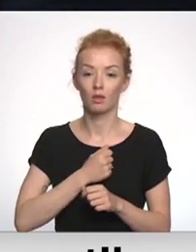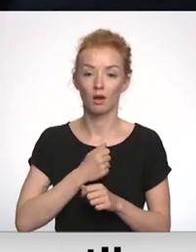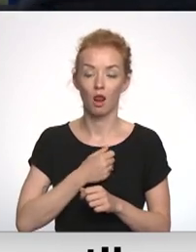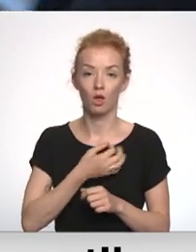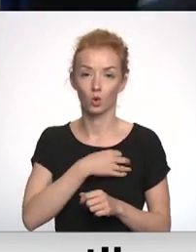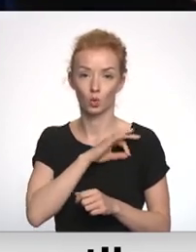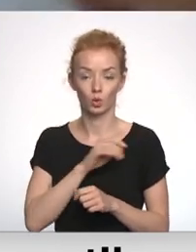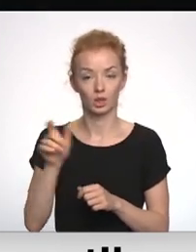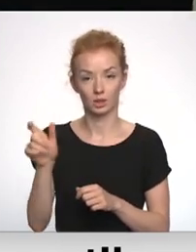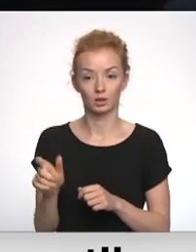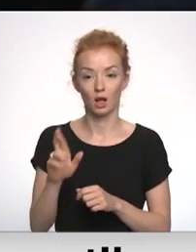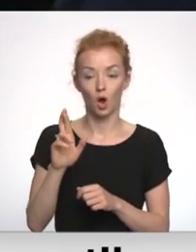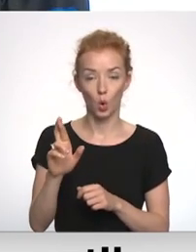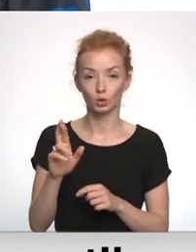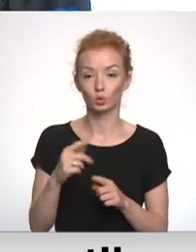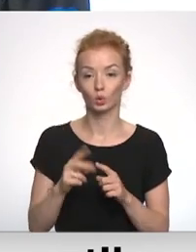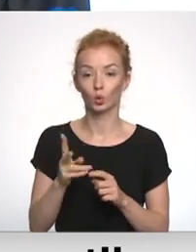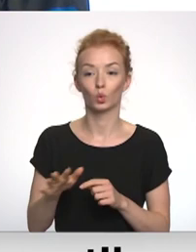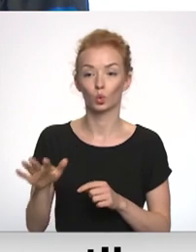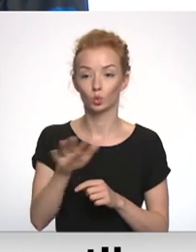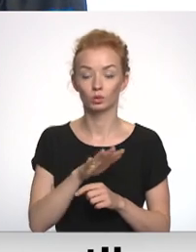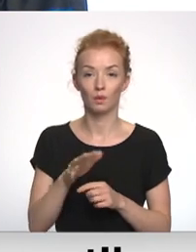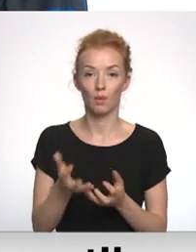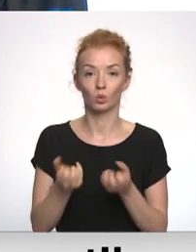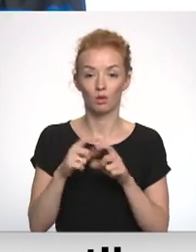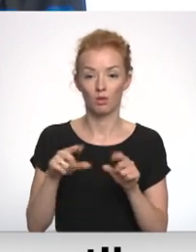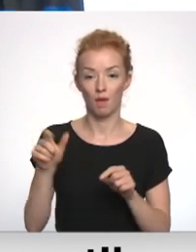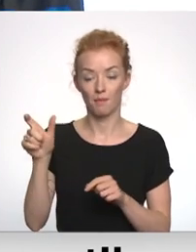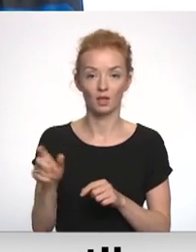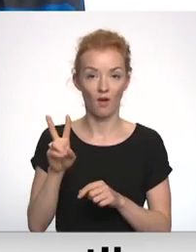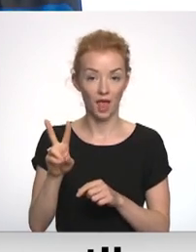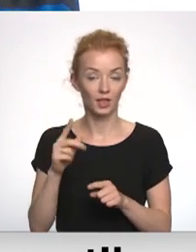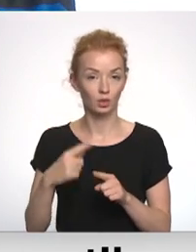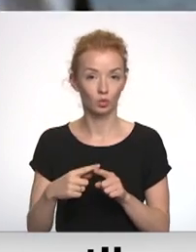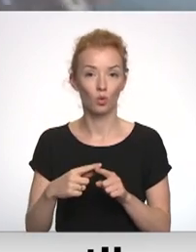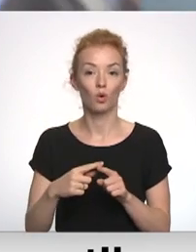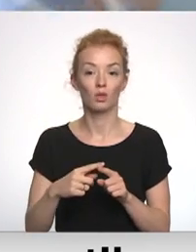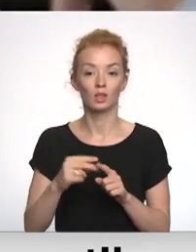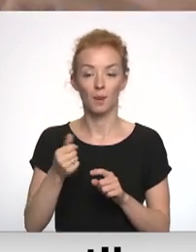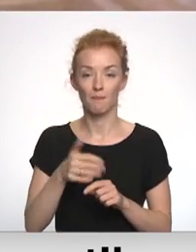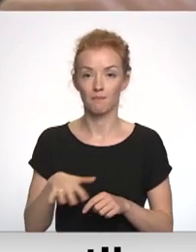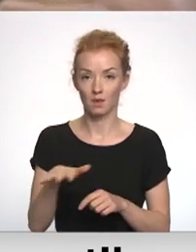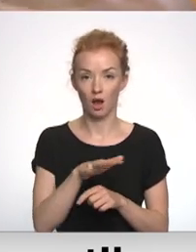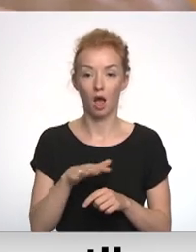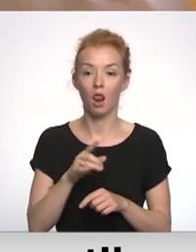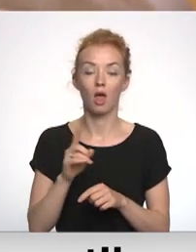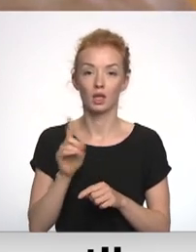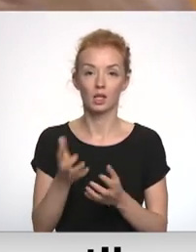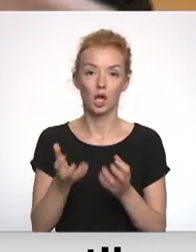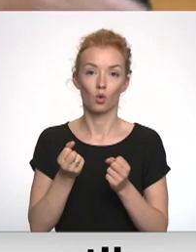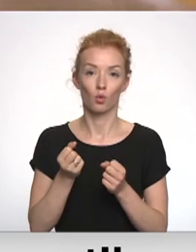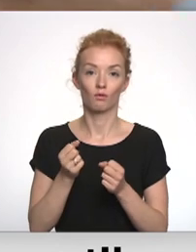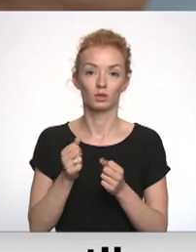jurists Jurijs Ragozins, Kurzemē uzņēmējs Ladislavs Valentins, Zemgalē – Aigars Sēkle, kurš norāda, ka ir ieguvis